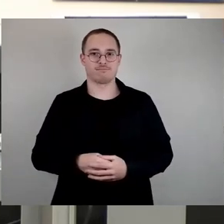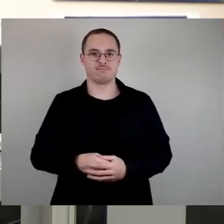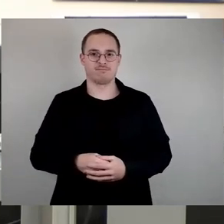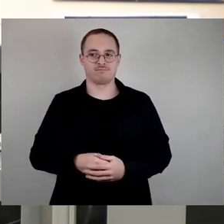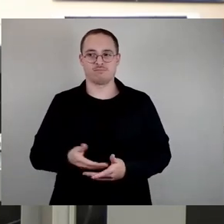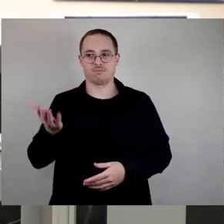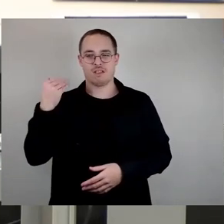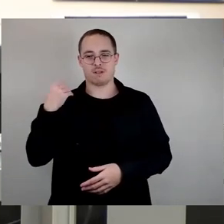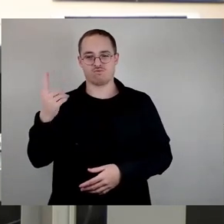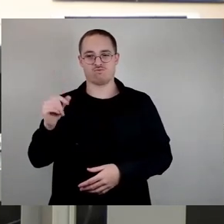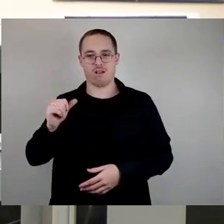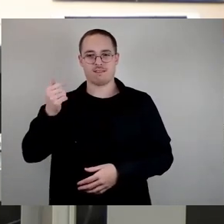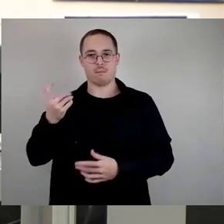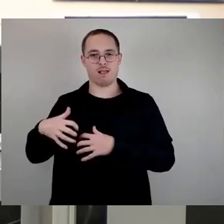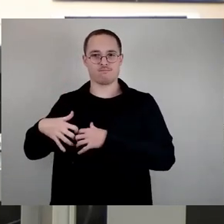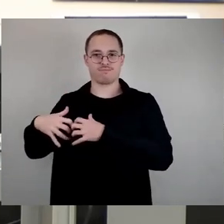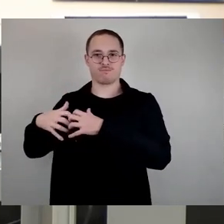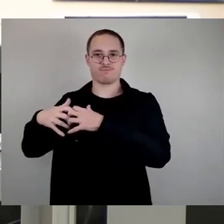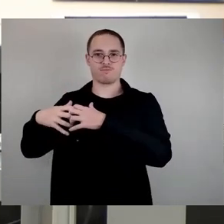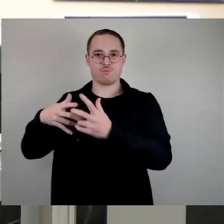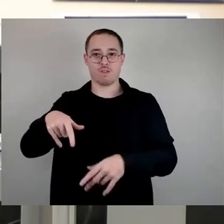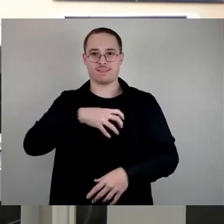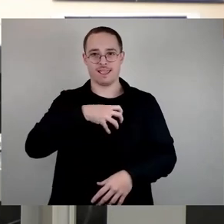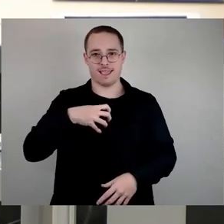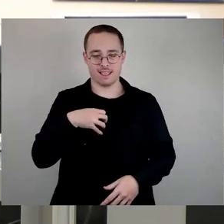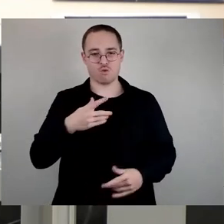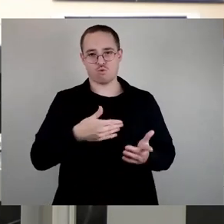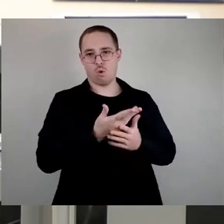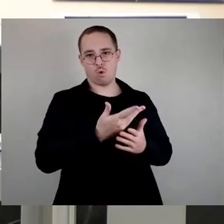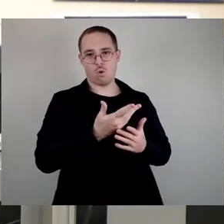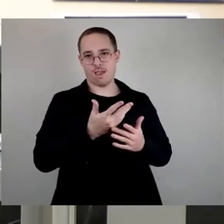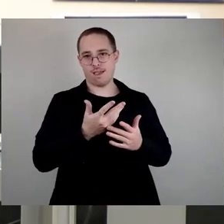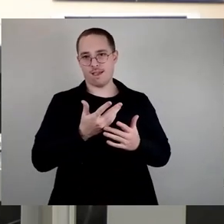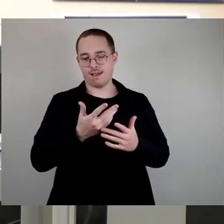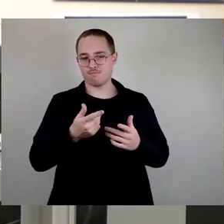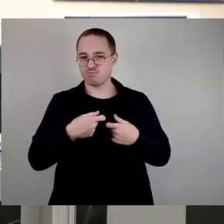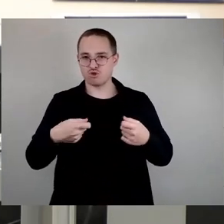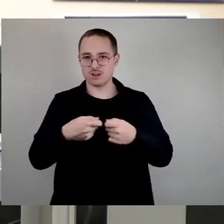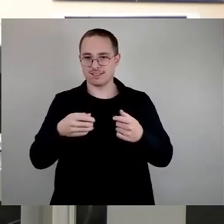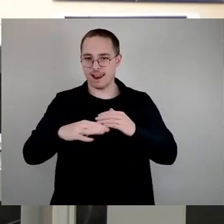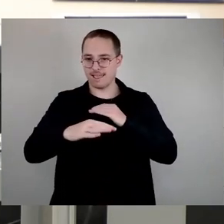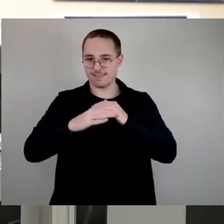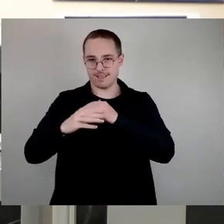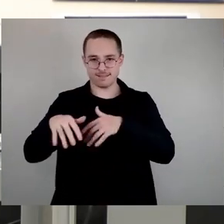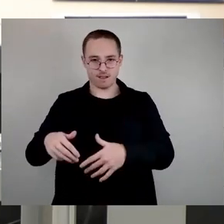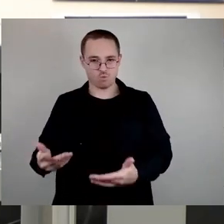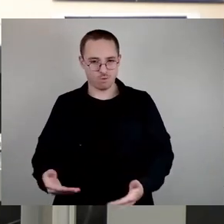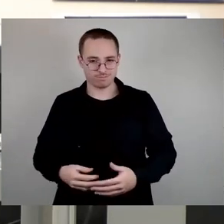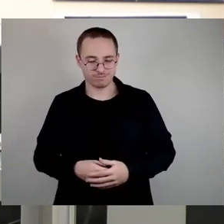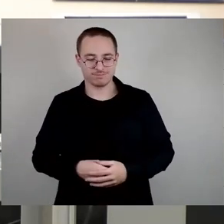In Dresden und auch in den neuen Bundesländern. 2017 haben wir im Stadtrat die Fortschreibung des